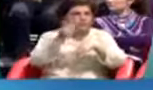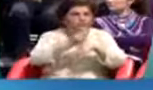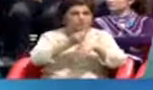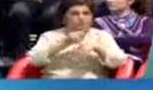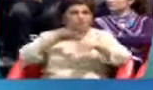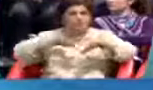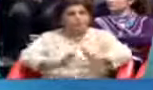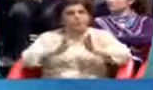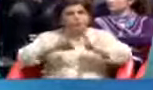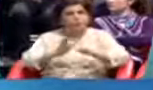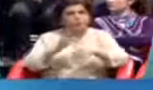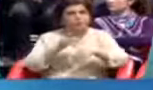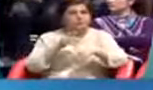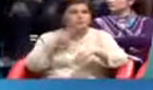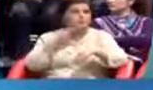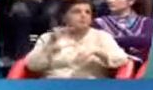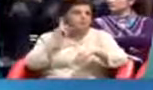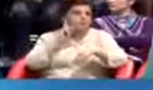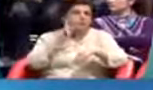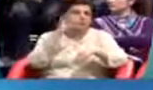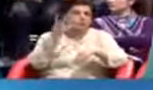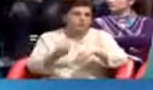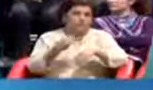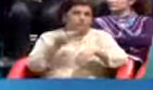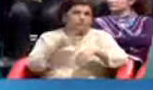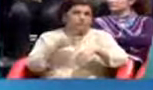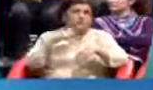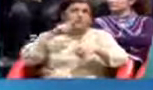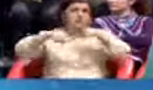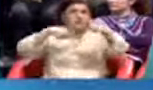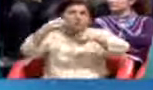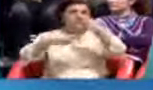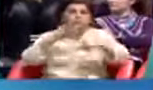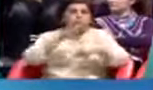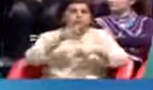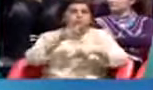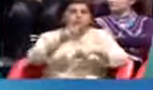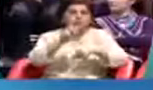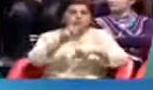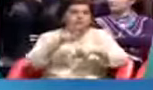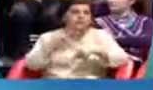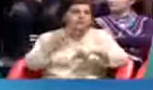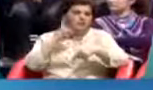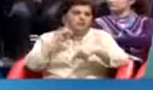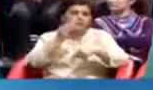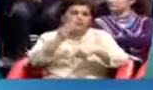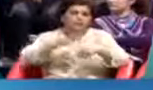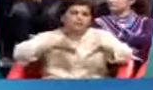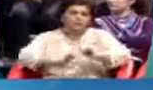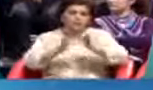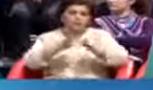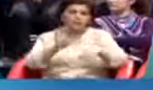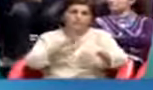sağır maalesef çocuk doğuyor her sene. Her sene 3000 tane doğuştan sağır çocuğumuz oluyor. Dolayısıyla